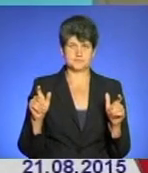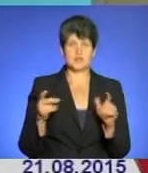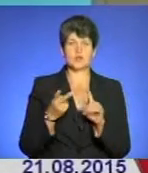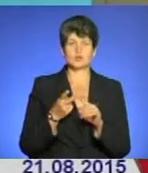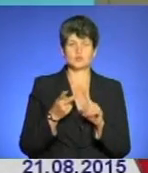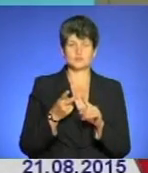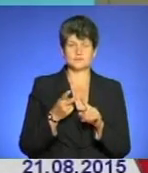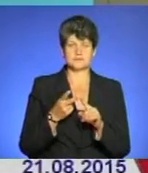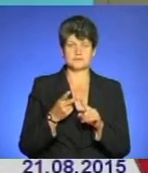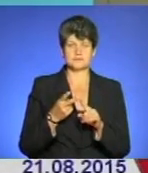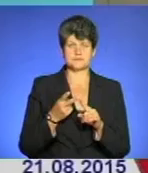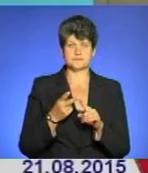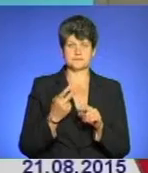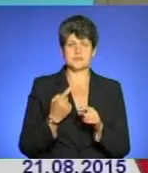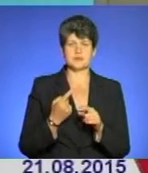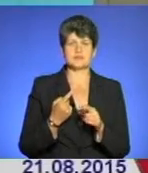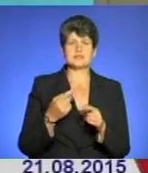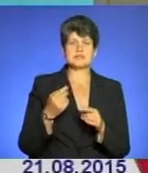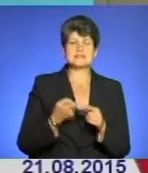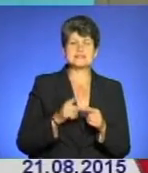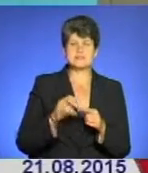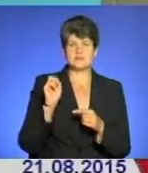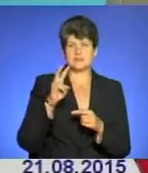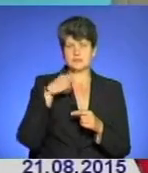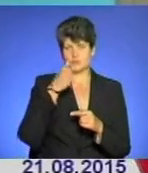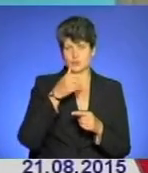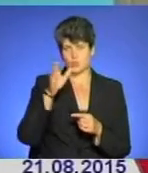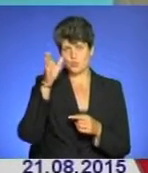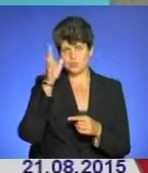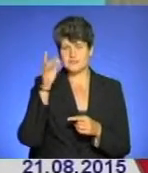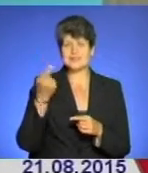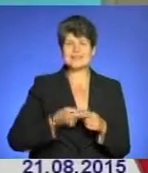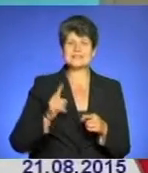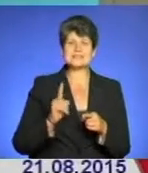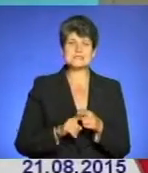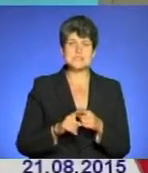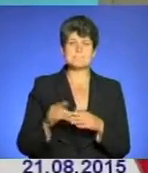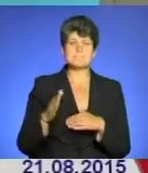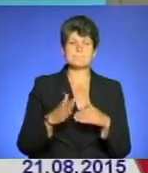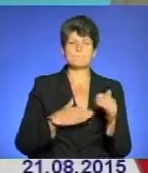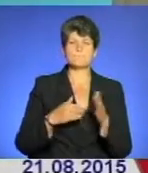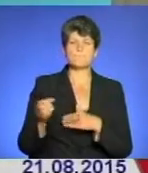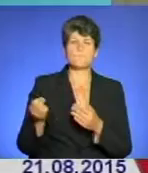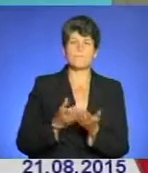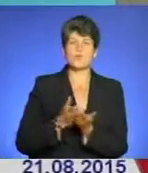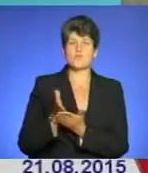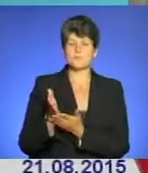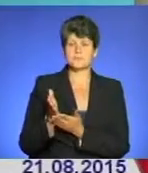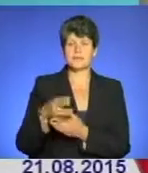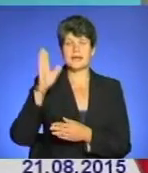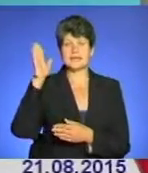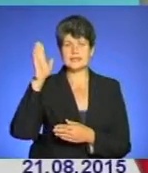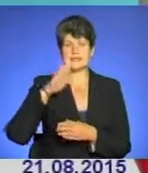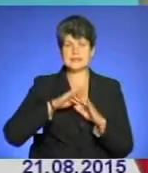Друга складова саме якраз 12-літньої освіти – це профілізація. Оскільки діти будуть вчити,